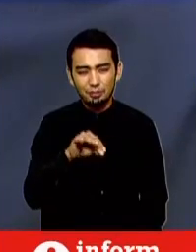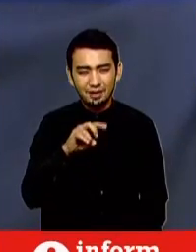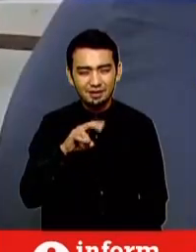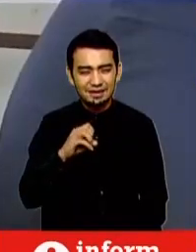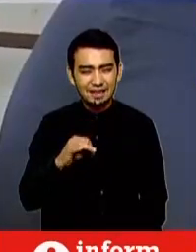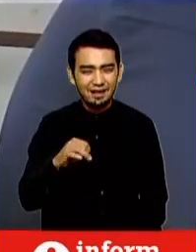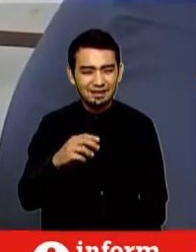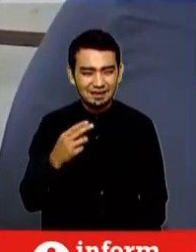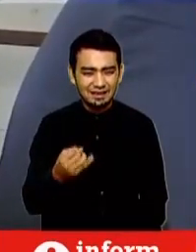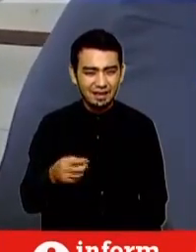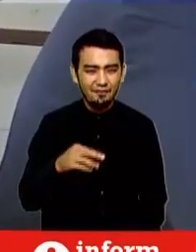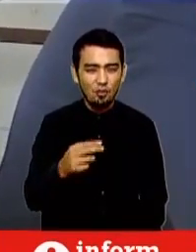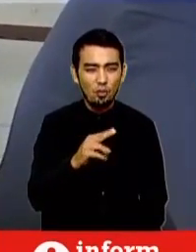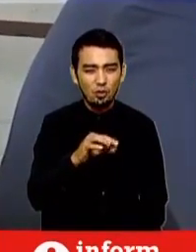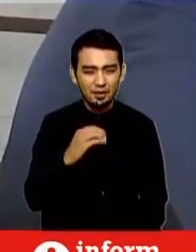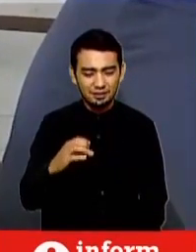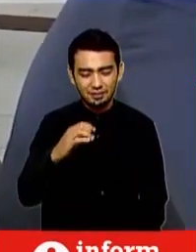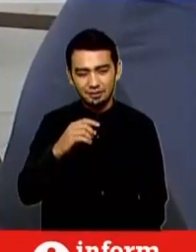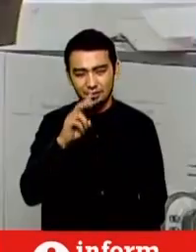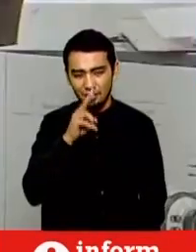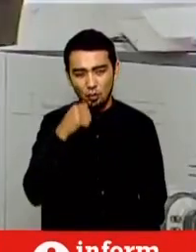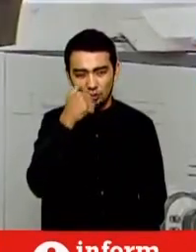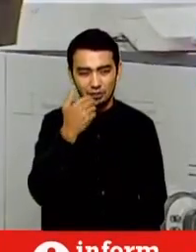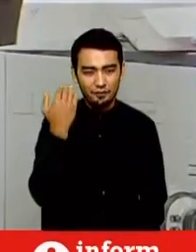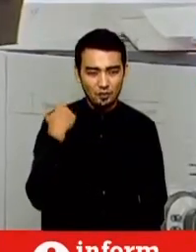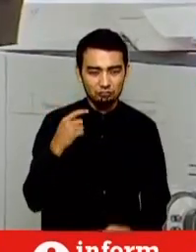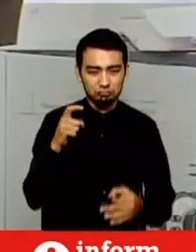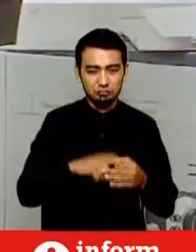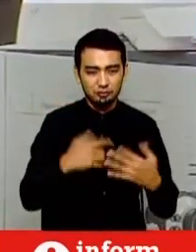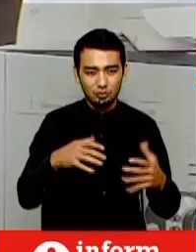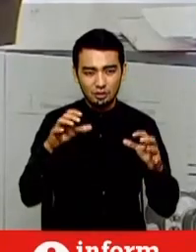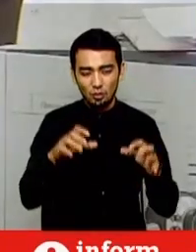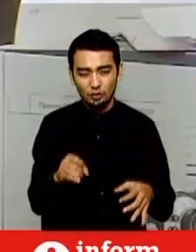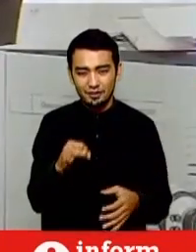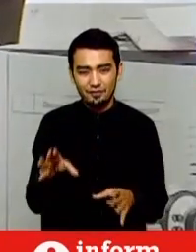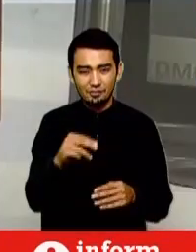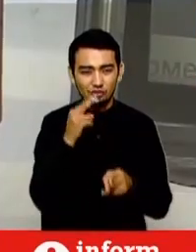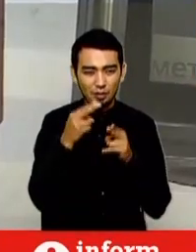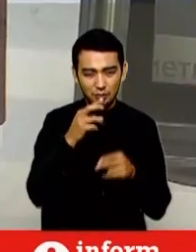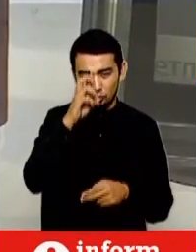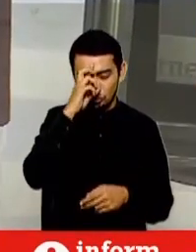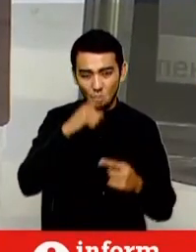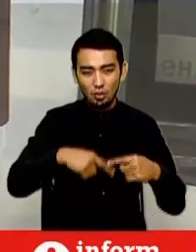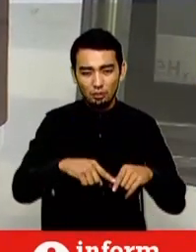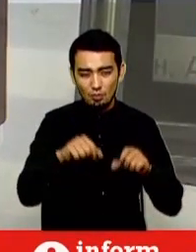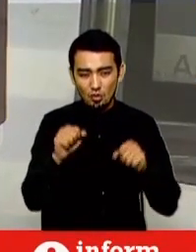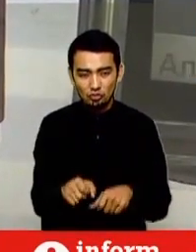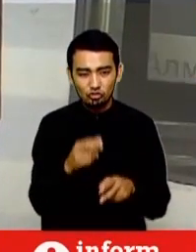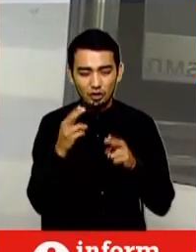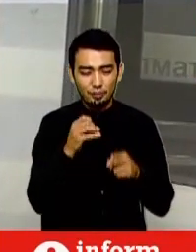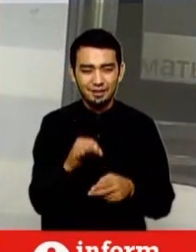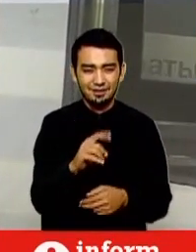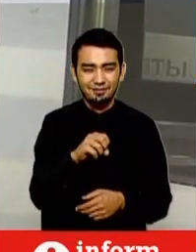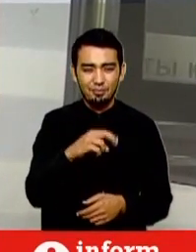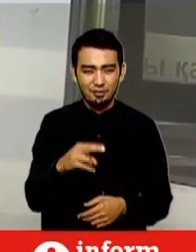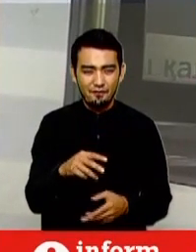кодекс в стране был принят 2 года назад, который должен был позволить гражданам обжаловать действия госорганов. Однако западная модель пошла во